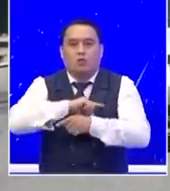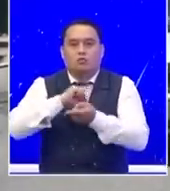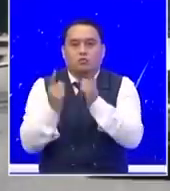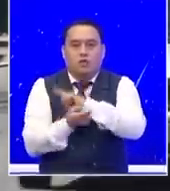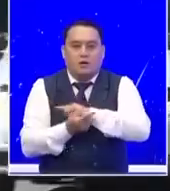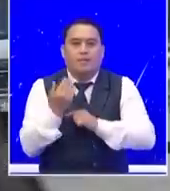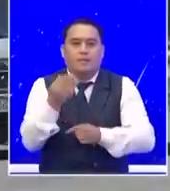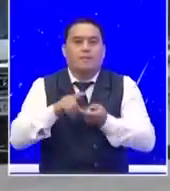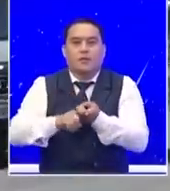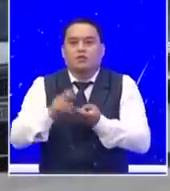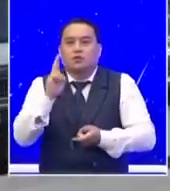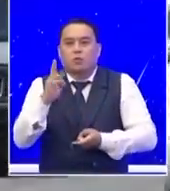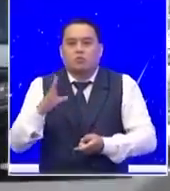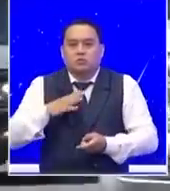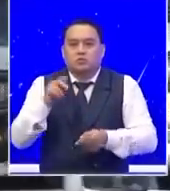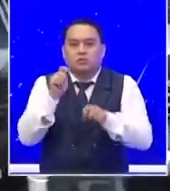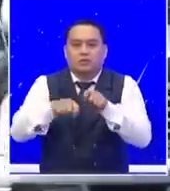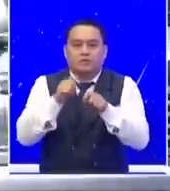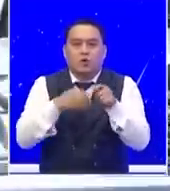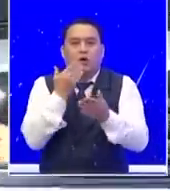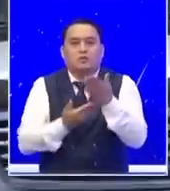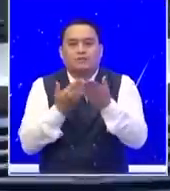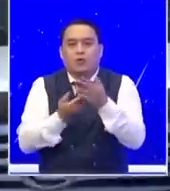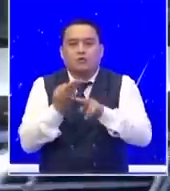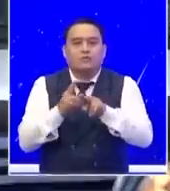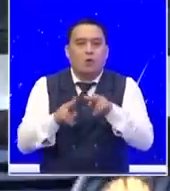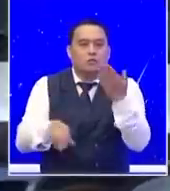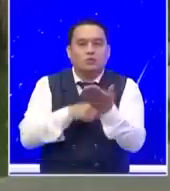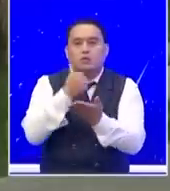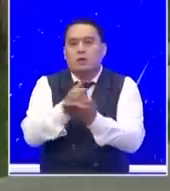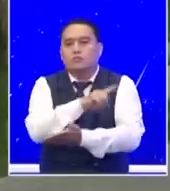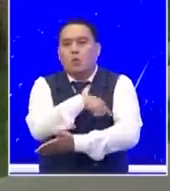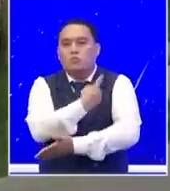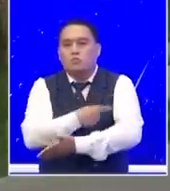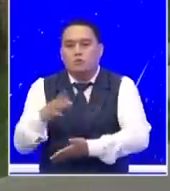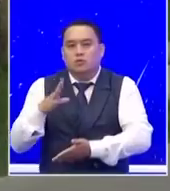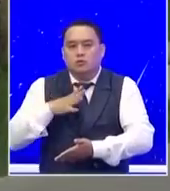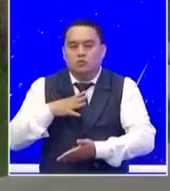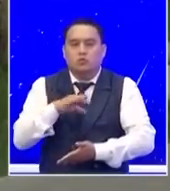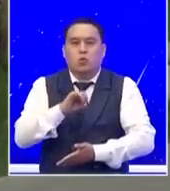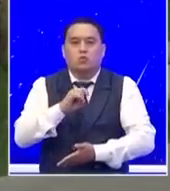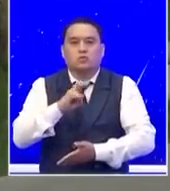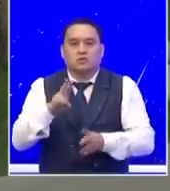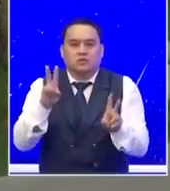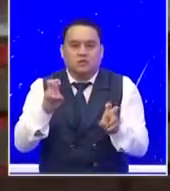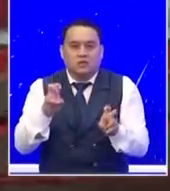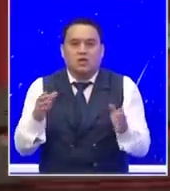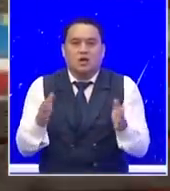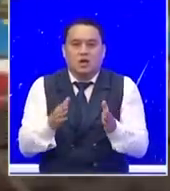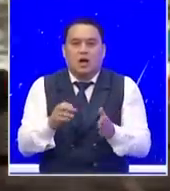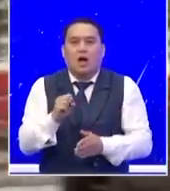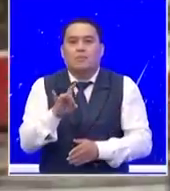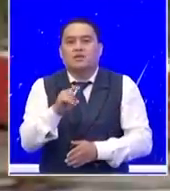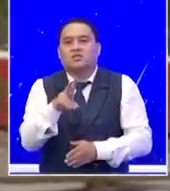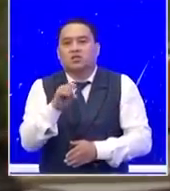Және олармен байланыста болғандар анықталып жатыр қазір. Қалалық бас мемлекеттік санитардың қаулысына сәйкес Достық шағын ауданы мен Қаблиса